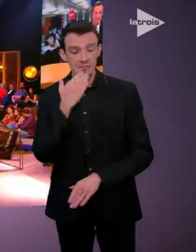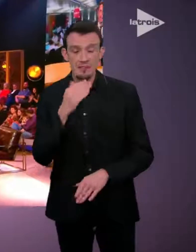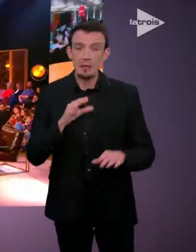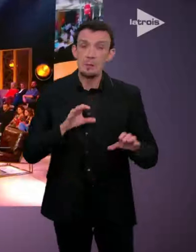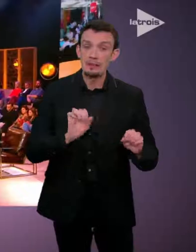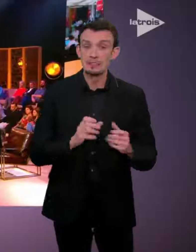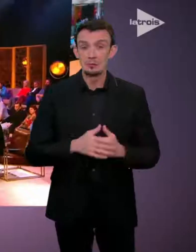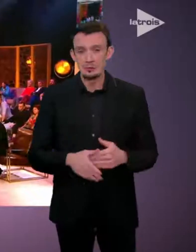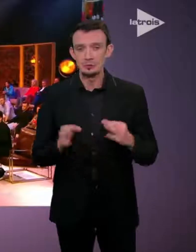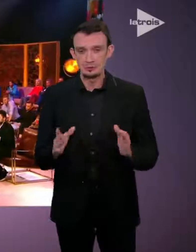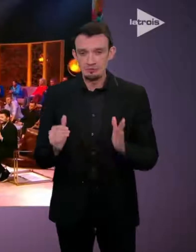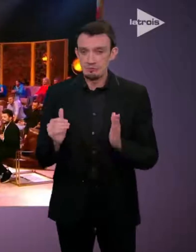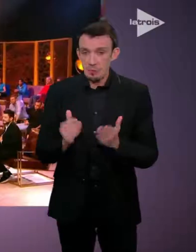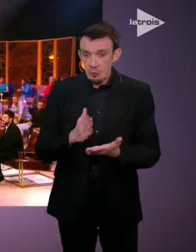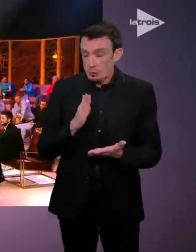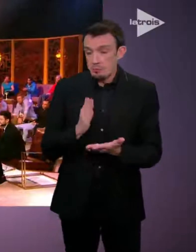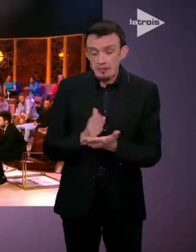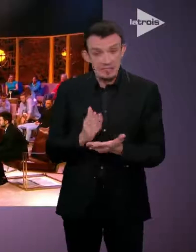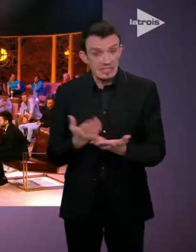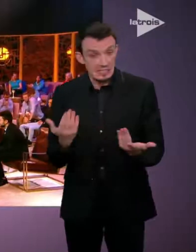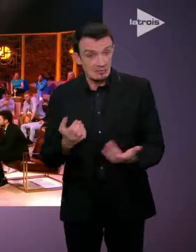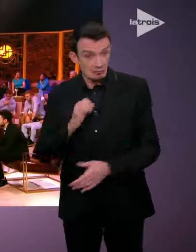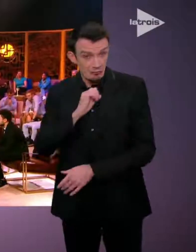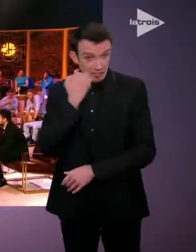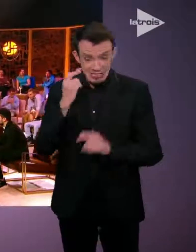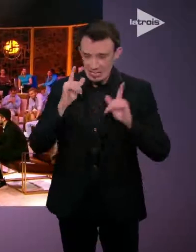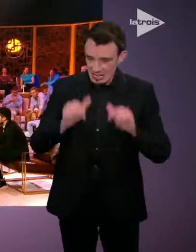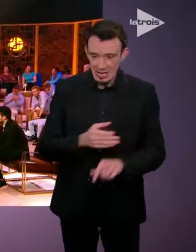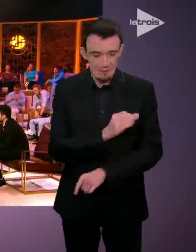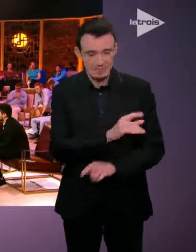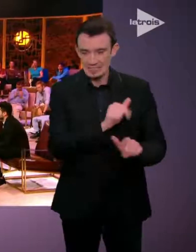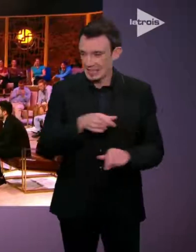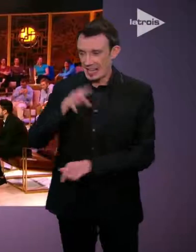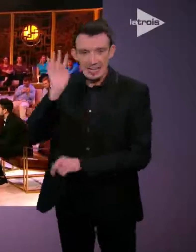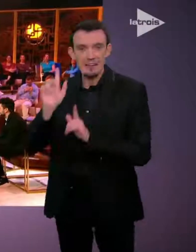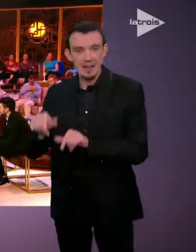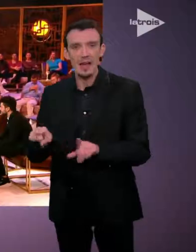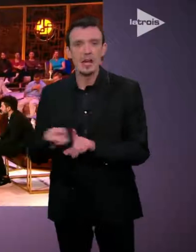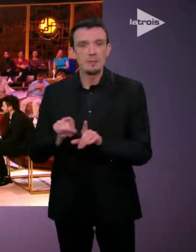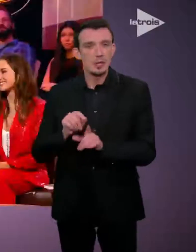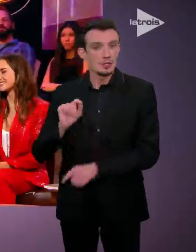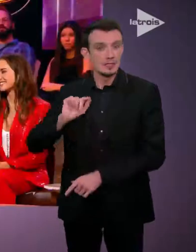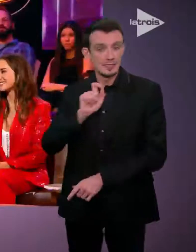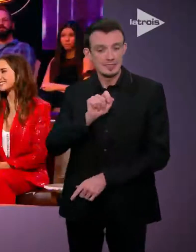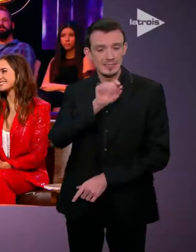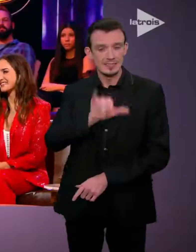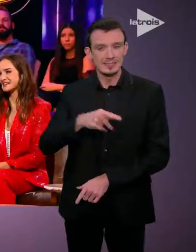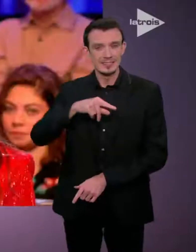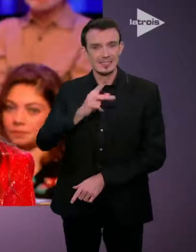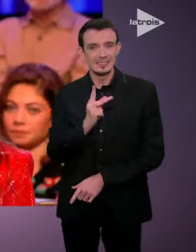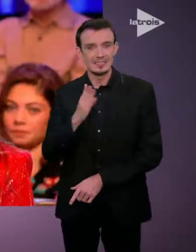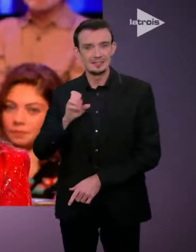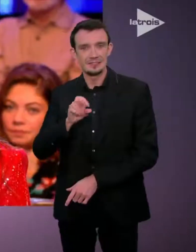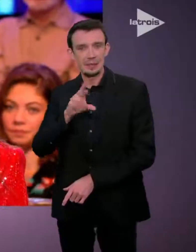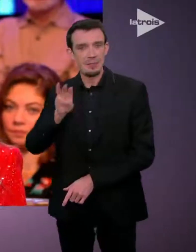avec Sacha, Kev, Bénédicte, mais aussi Tiff Barreau qu'on applaudit bien fort et Zoé